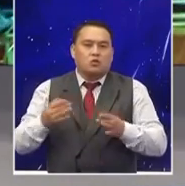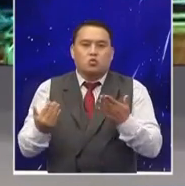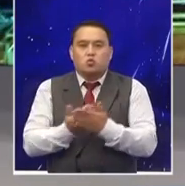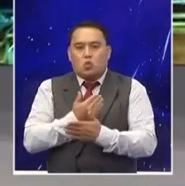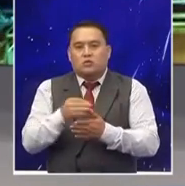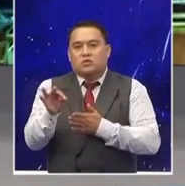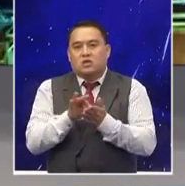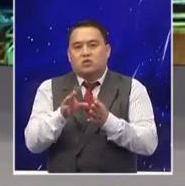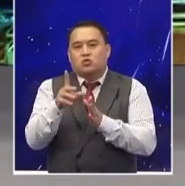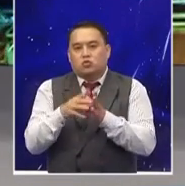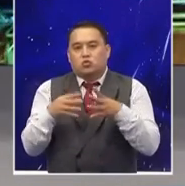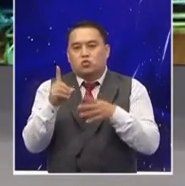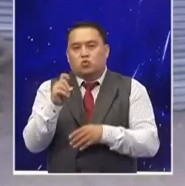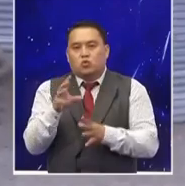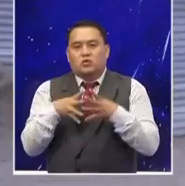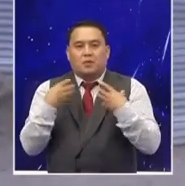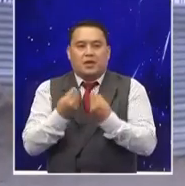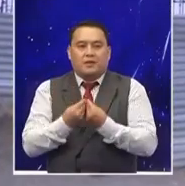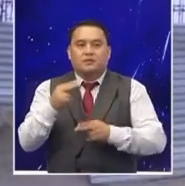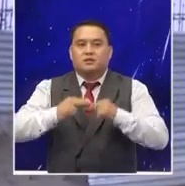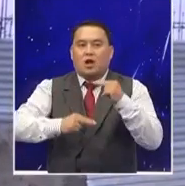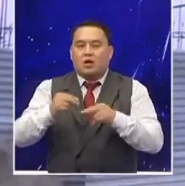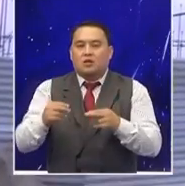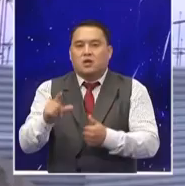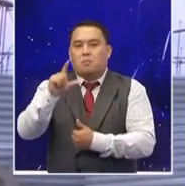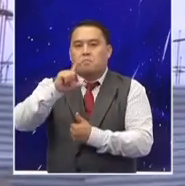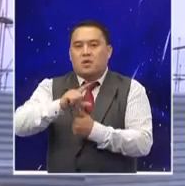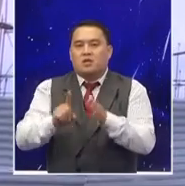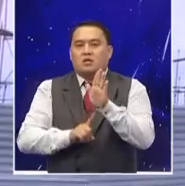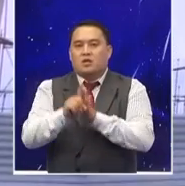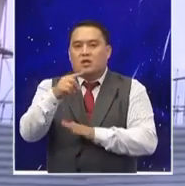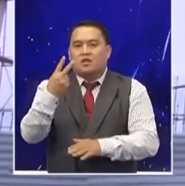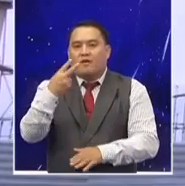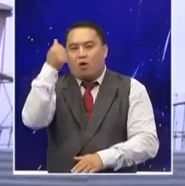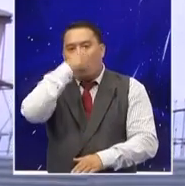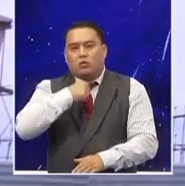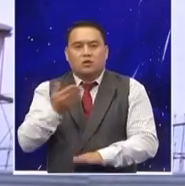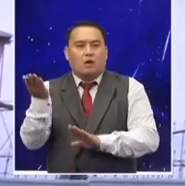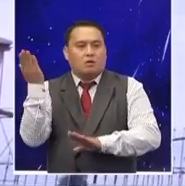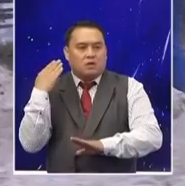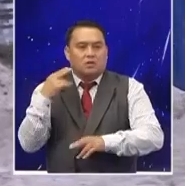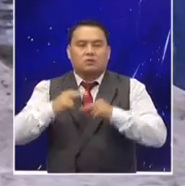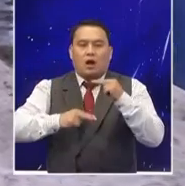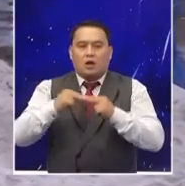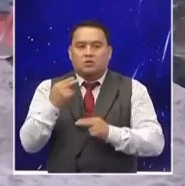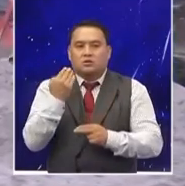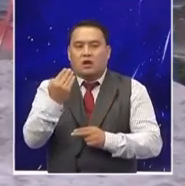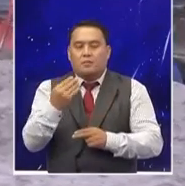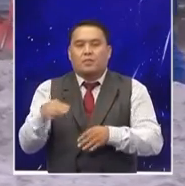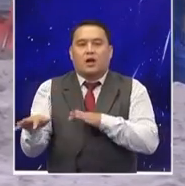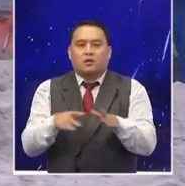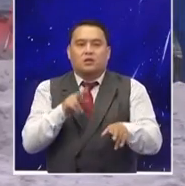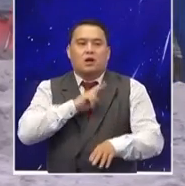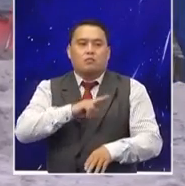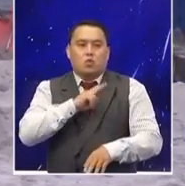сразу 100 семей строительство священного дома началось еще два года назад по словам застройщика в процессе работы были